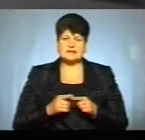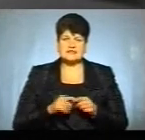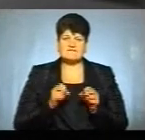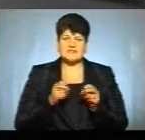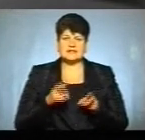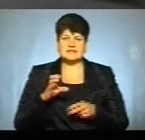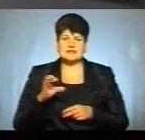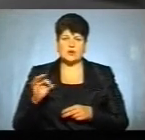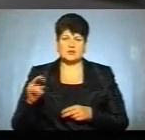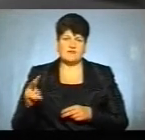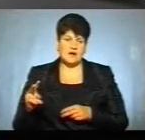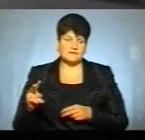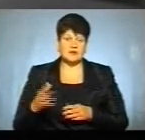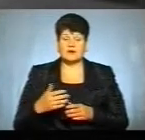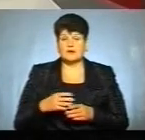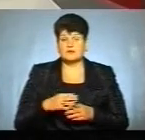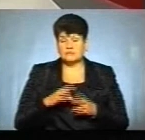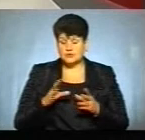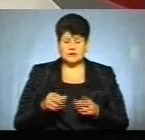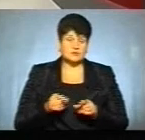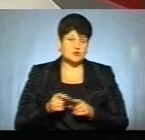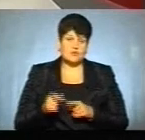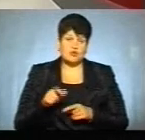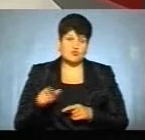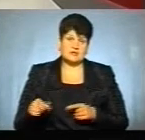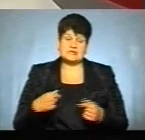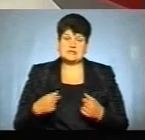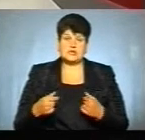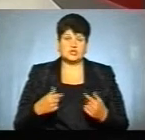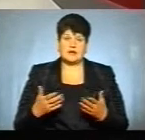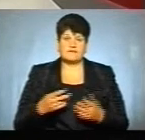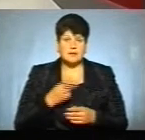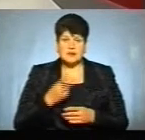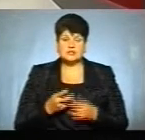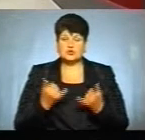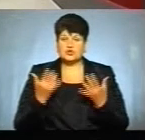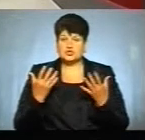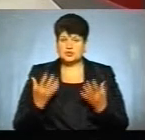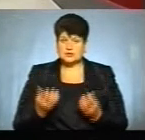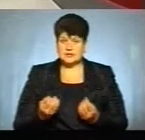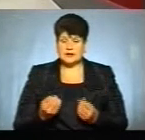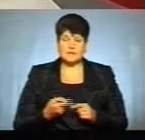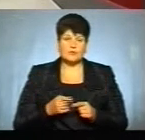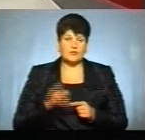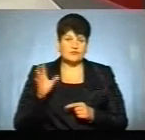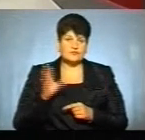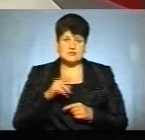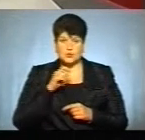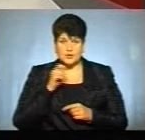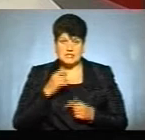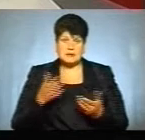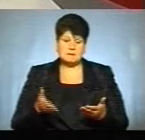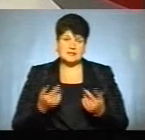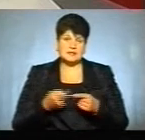СО2. Одним словом, люди страждають від цього. Ну, ви бачите, на сьогоднішній день там по цілій Україні піднято це